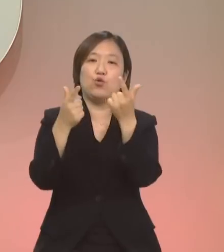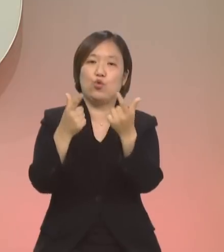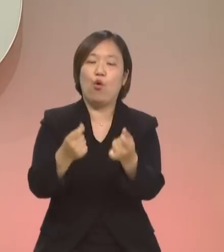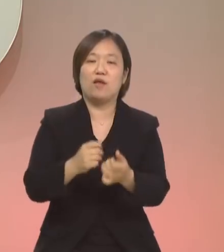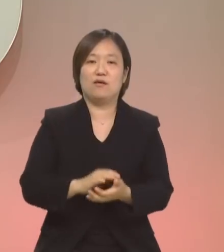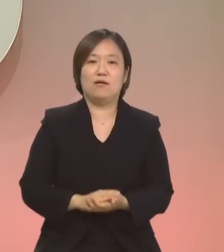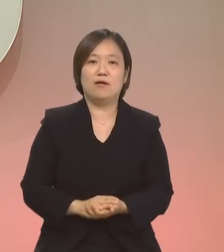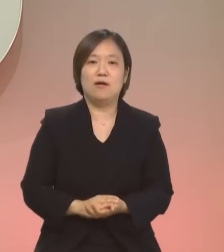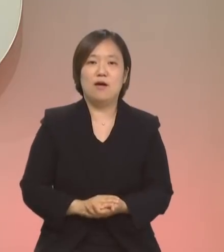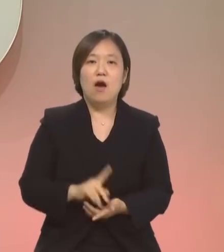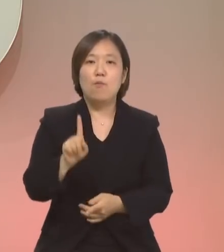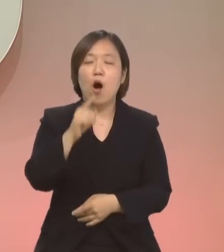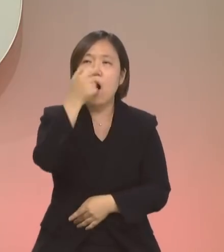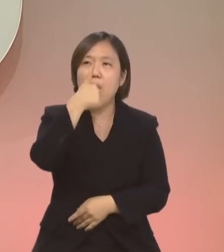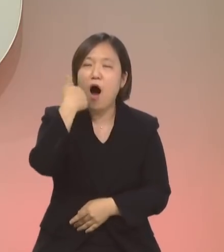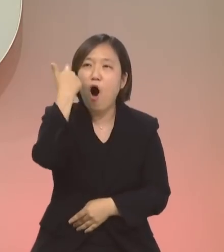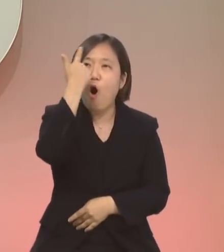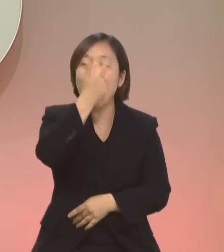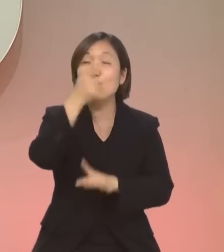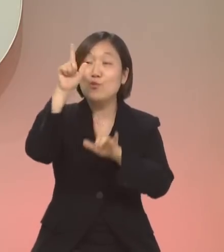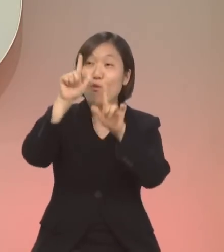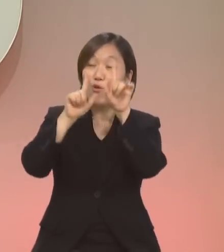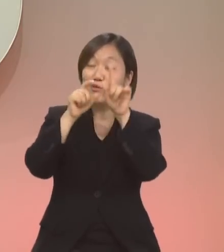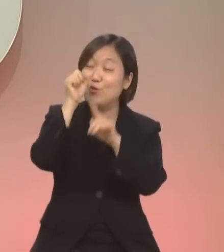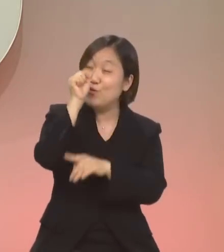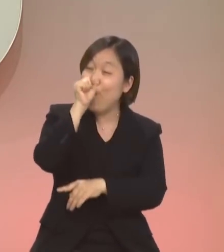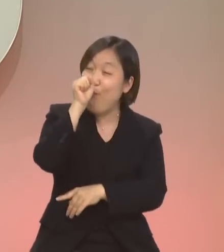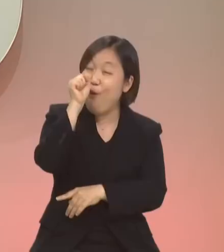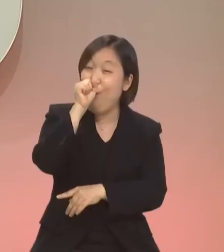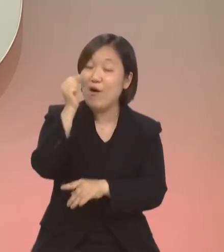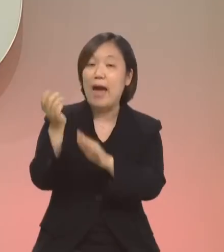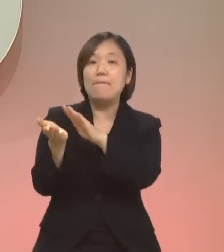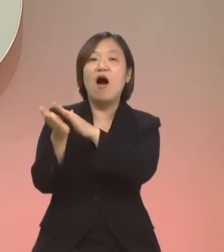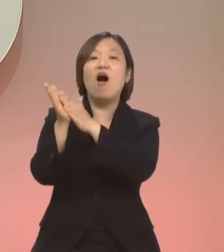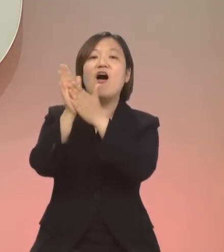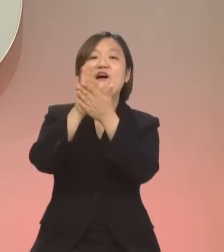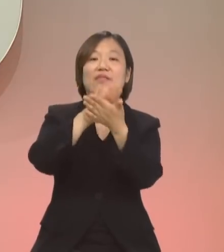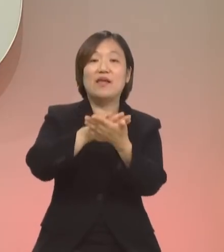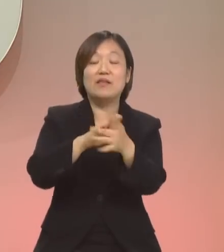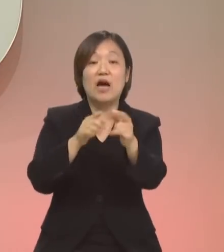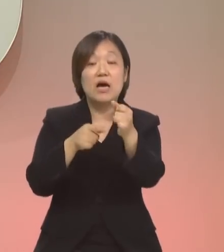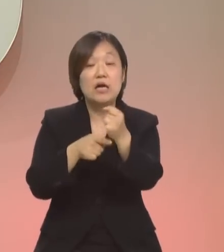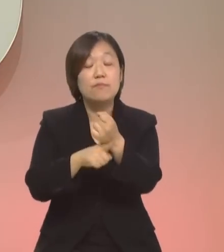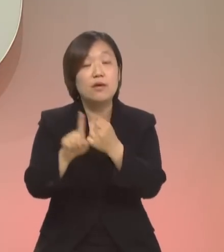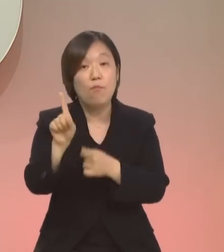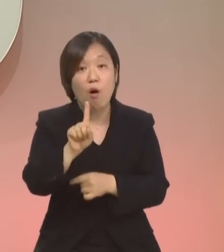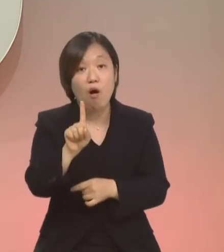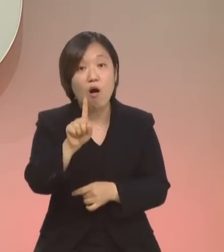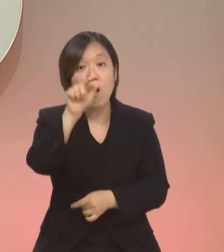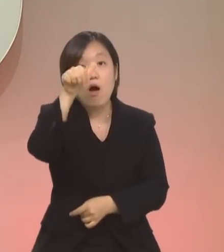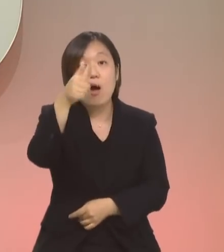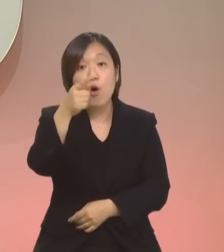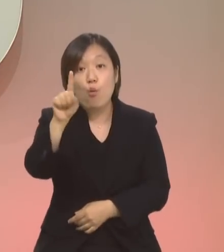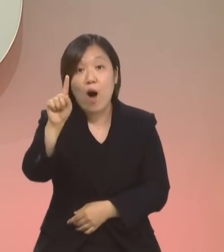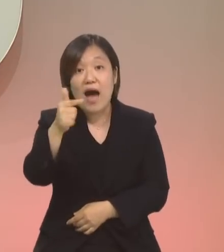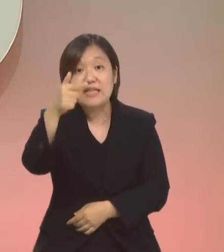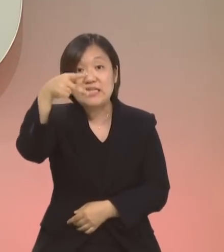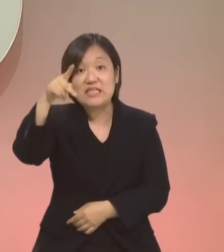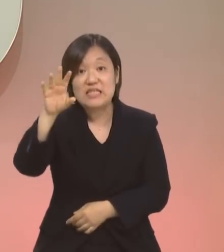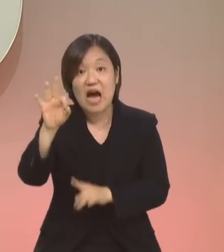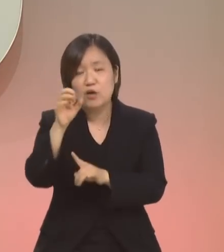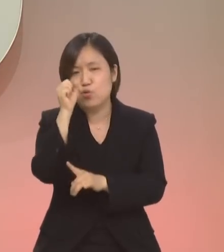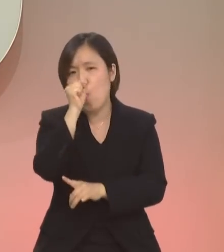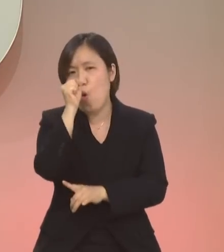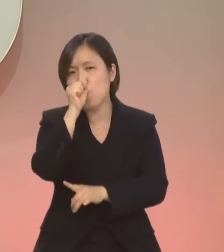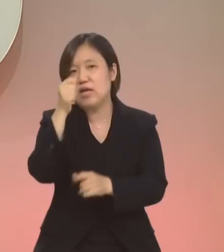있다 얼굴에 인상이 점점 좋아진다는 것은 관상이 점점 좋아진다는 뜻이고 관상이 좋아지고